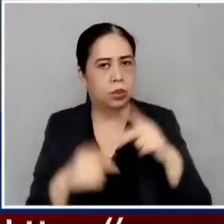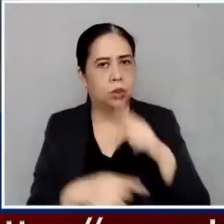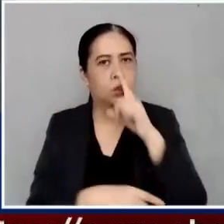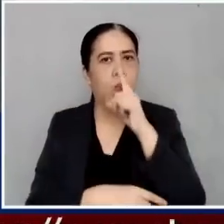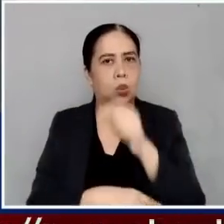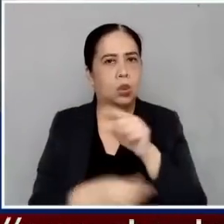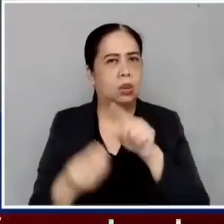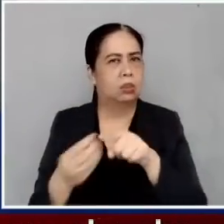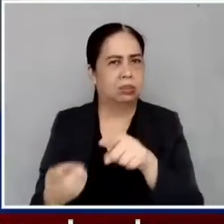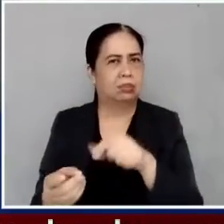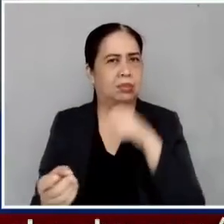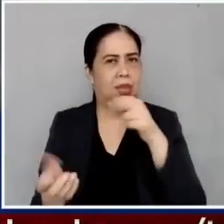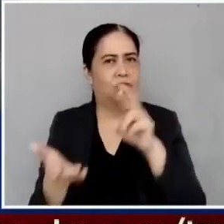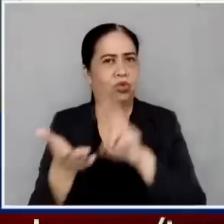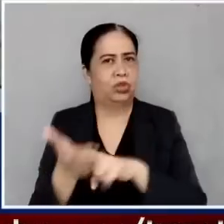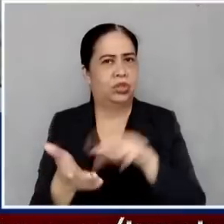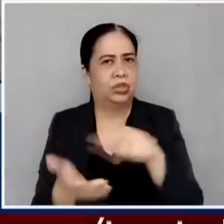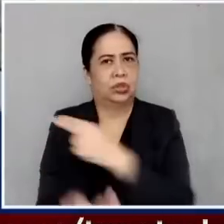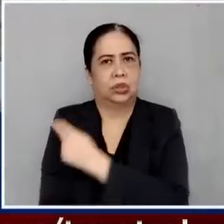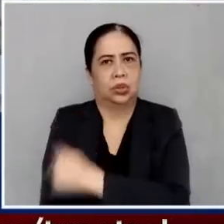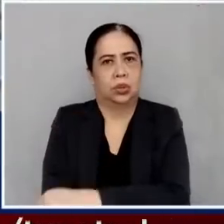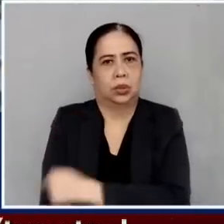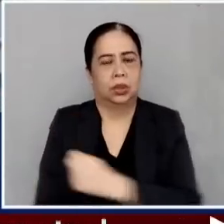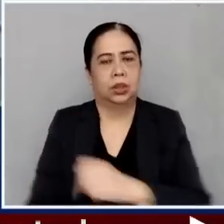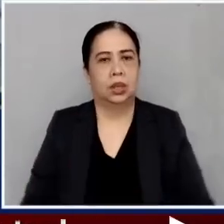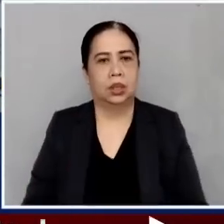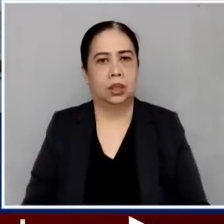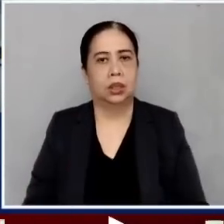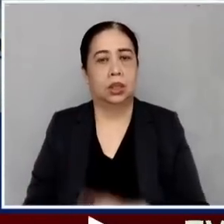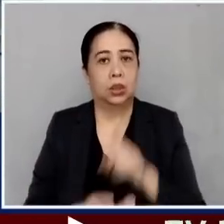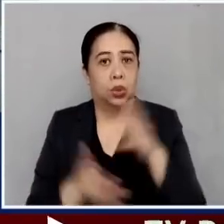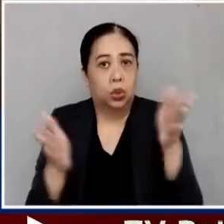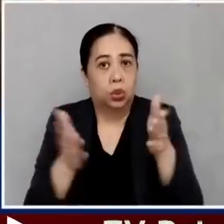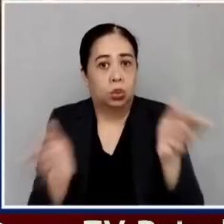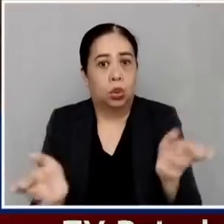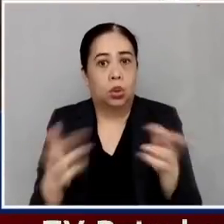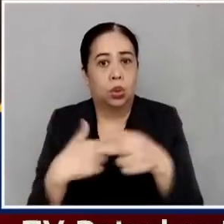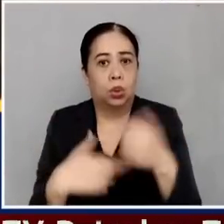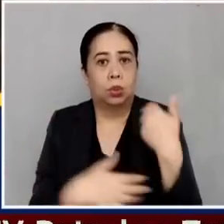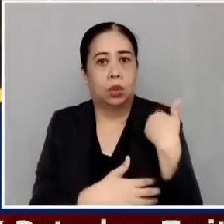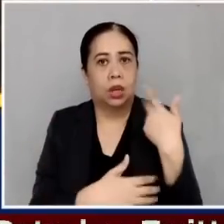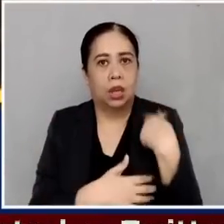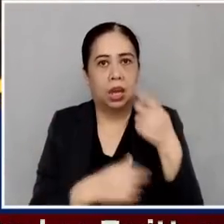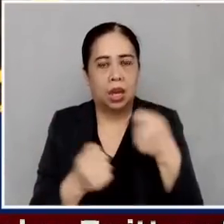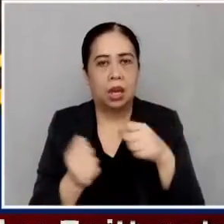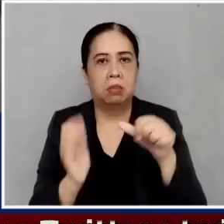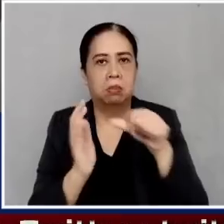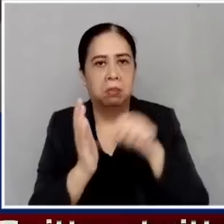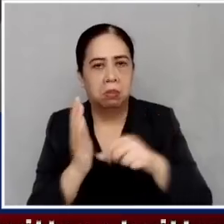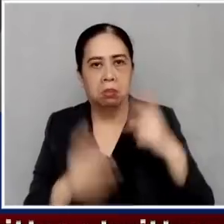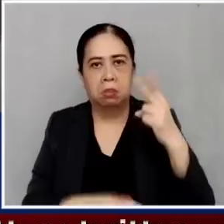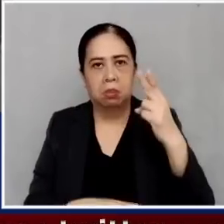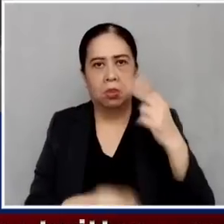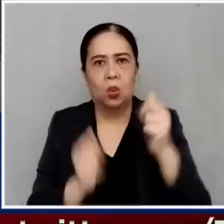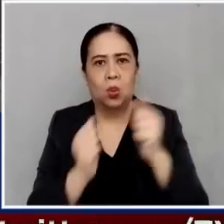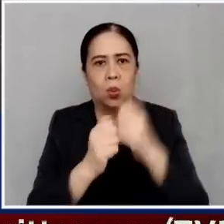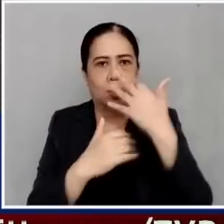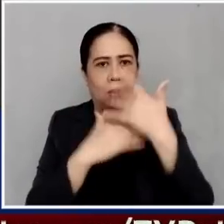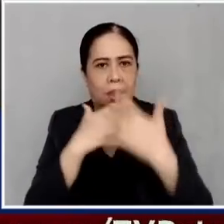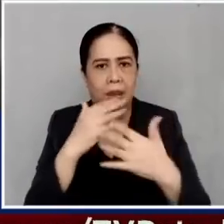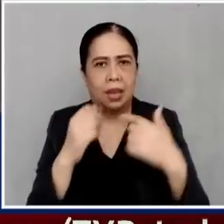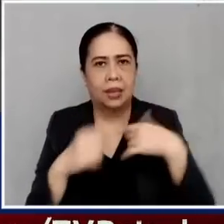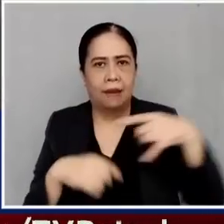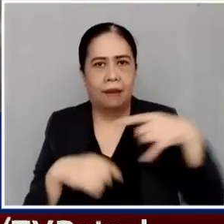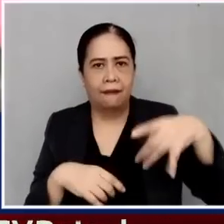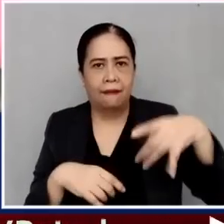sa hindi rehistradong paggamutan. Ang isang maliit na kwarto na ito mayroon pang mga surgical scissors na may dugo. May mga patak rin